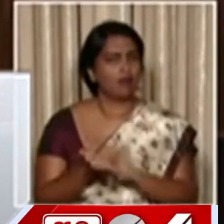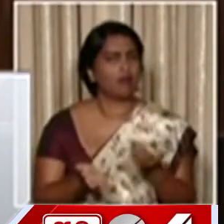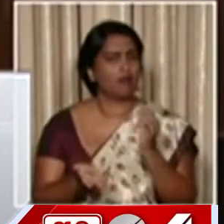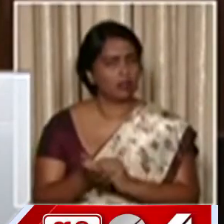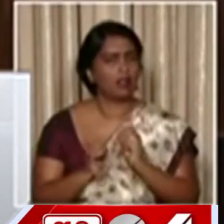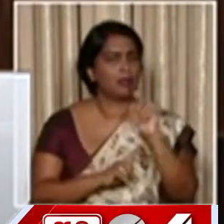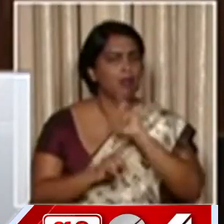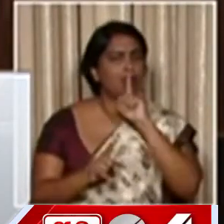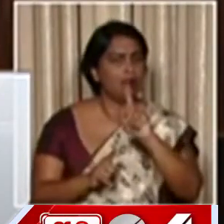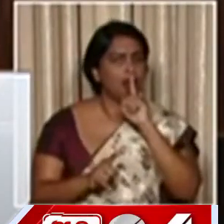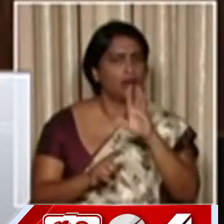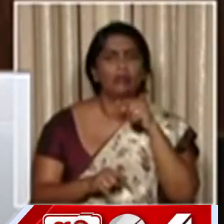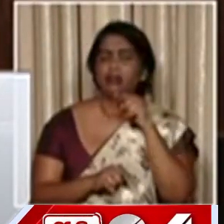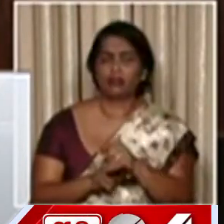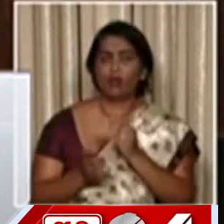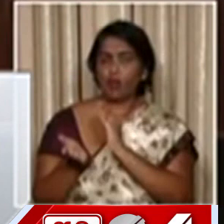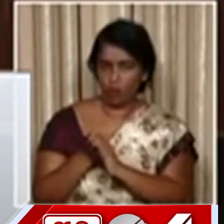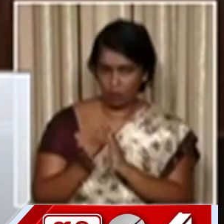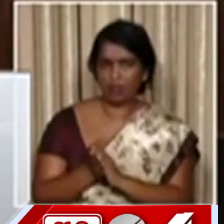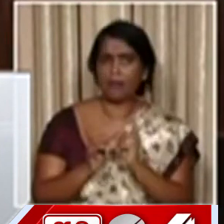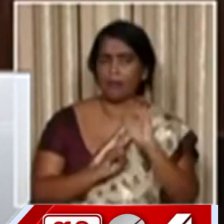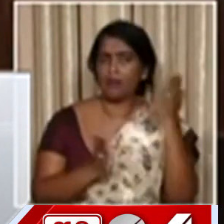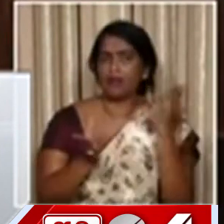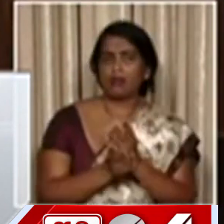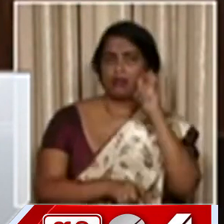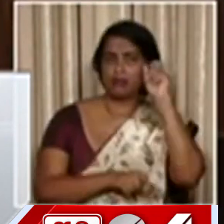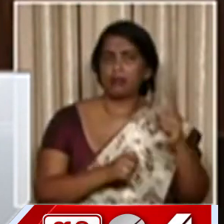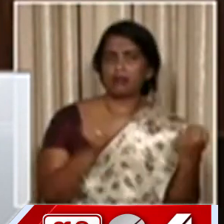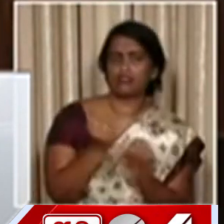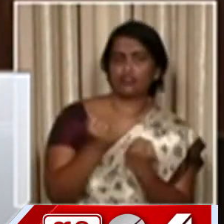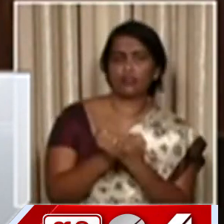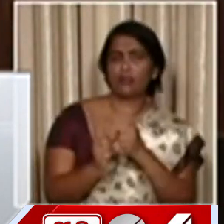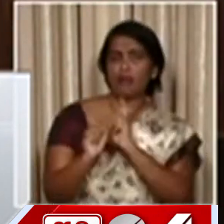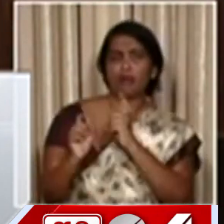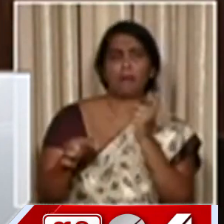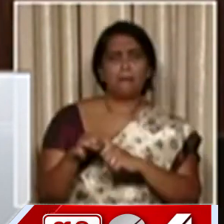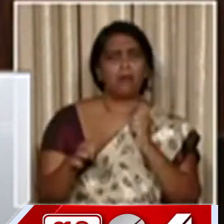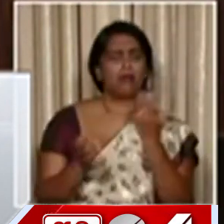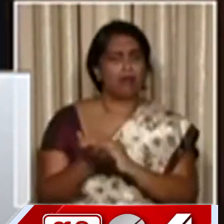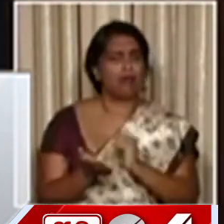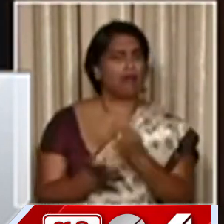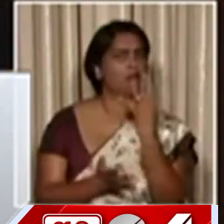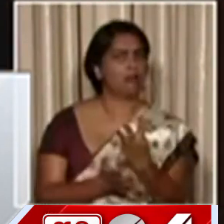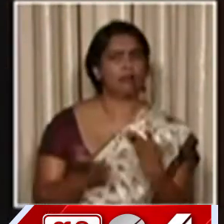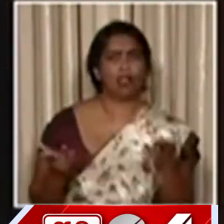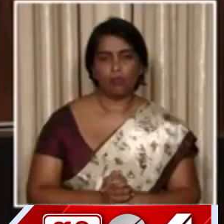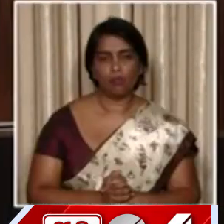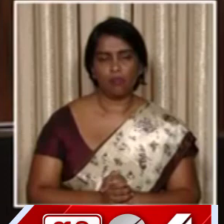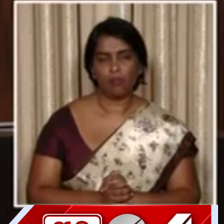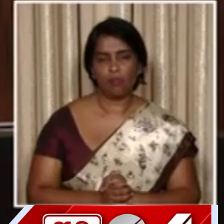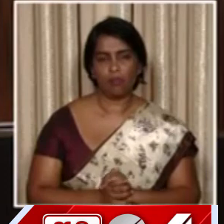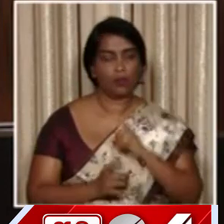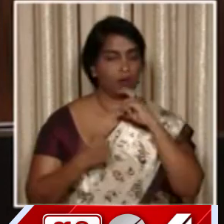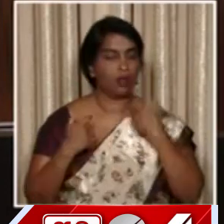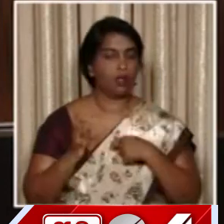මේ පාර්ලිමේන්තුවේ අහලා තියෙනවා මේකට උදව් කරන්නේ මේ හැන්ඩ්සාට් එකේ ඉන්නේ නිලධාරියෙක් අධිකාරියෙක් කියලා මේ එකම ප්‍රශ්නේ හතර වතාවක් අහලා තියෙනවා ඒව පුළුවන් ද අහන්න